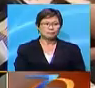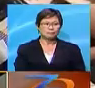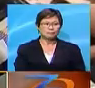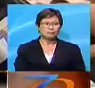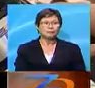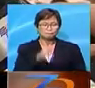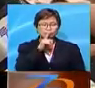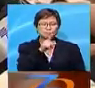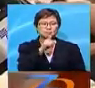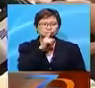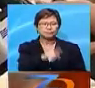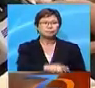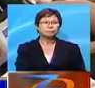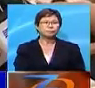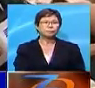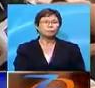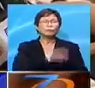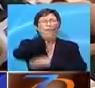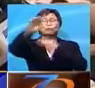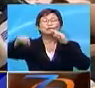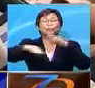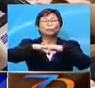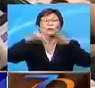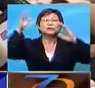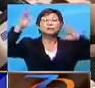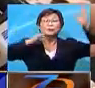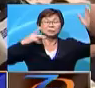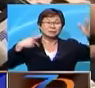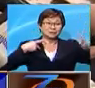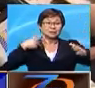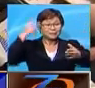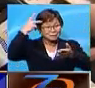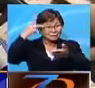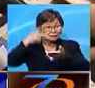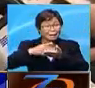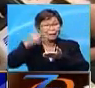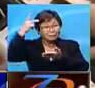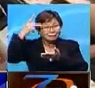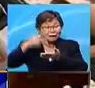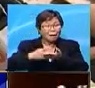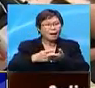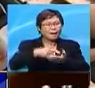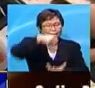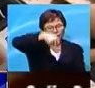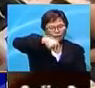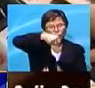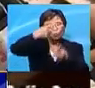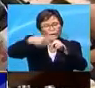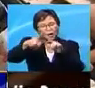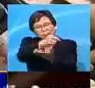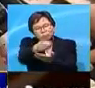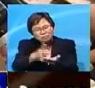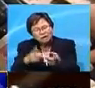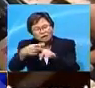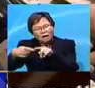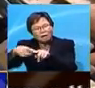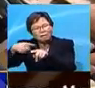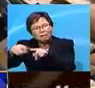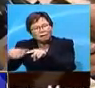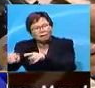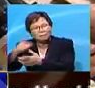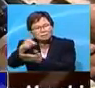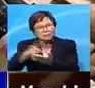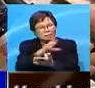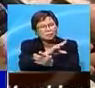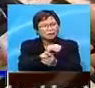ya memang satu something that semua orang di Malaysia kenal mangkuk tingkat tu dia berbagaibagai design dan